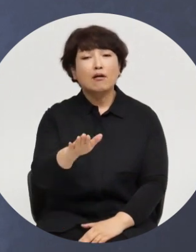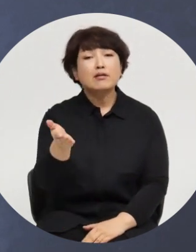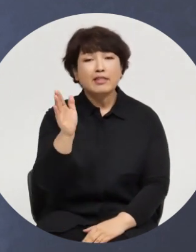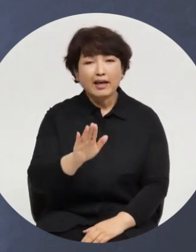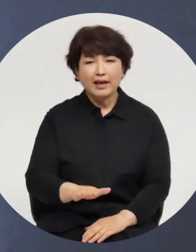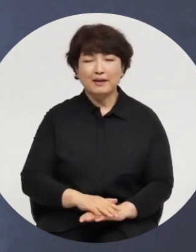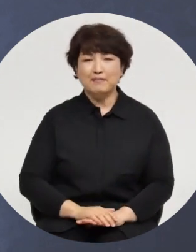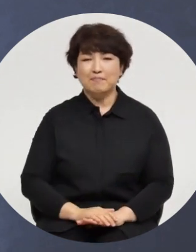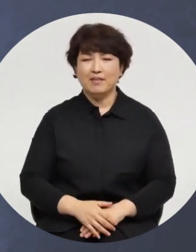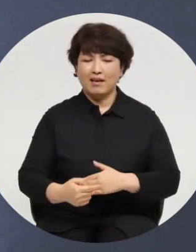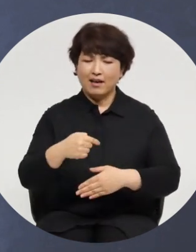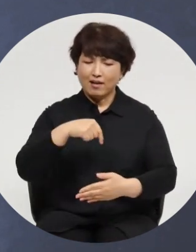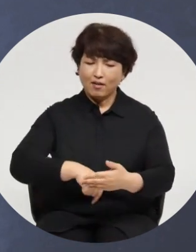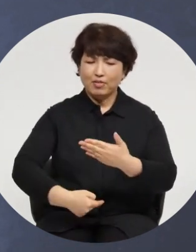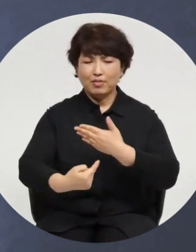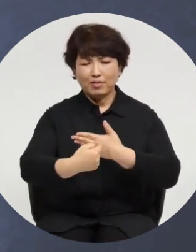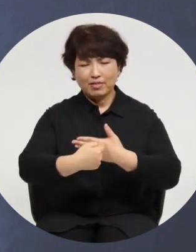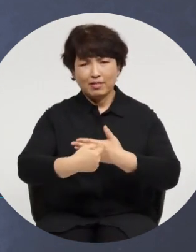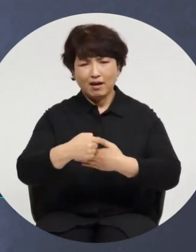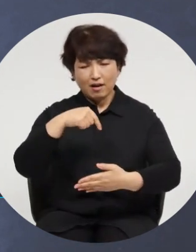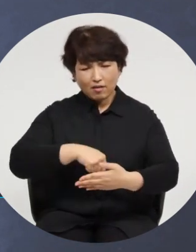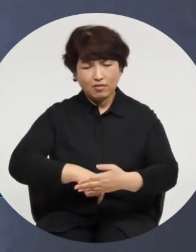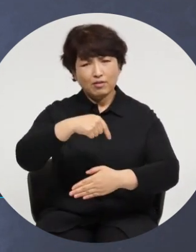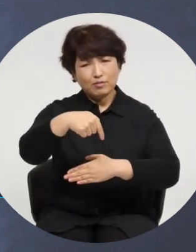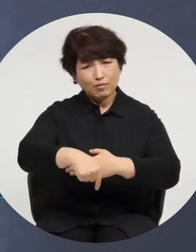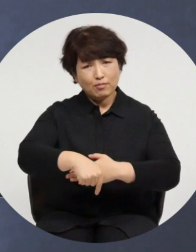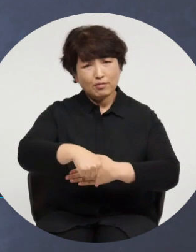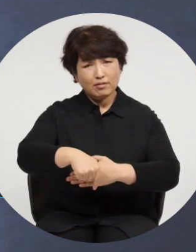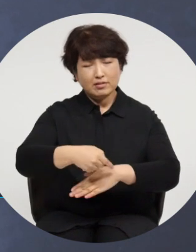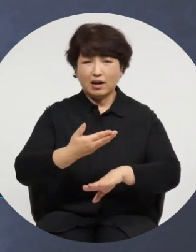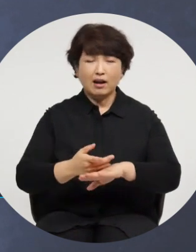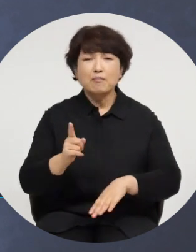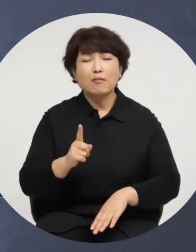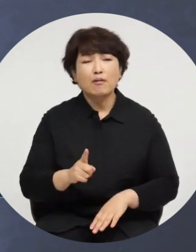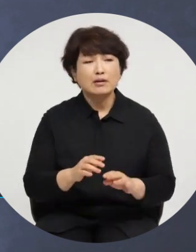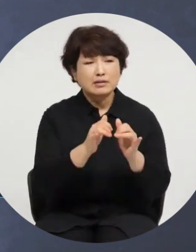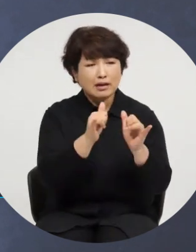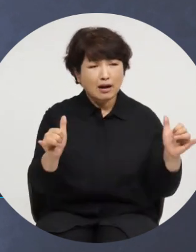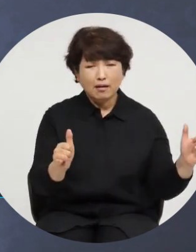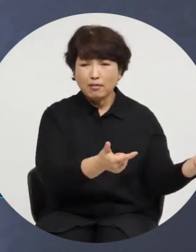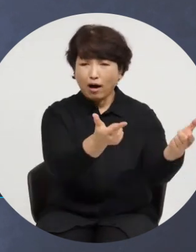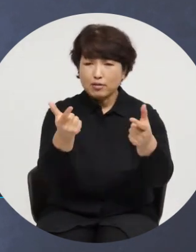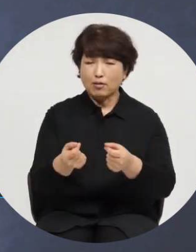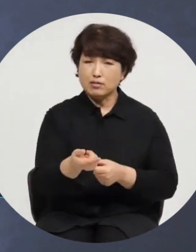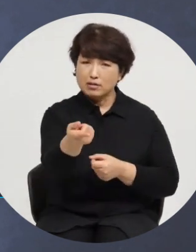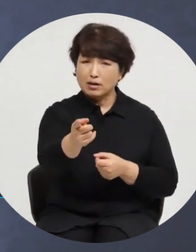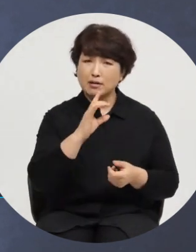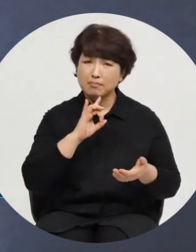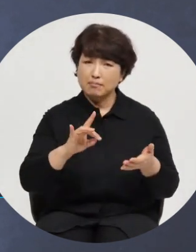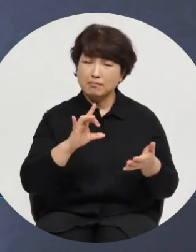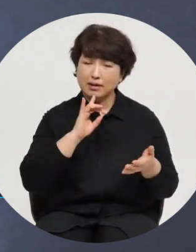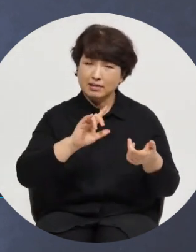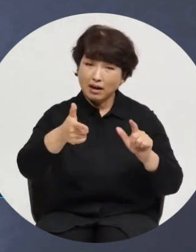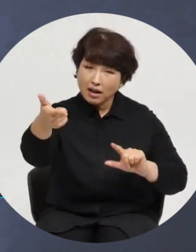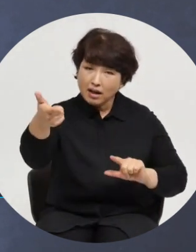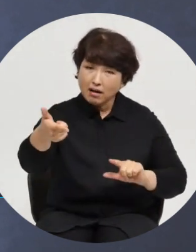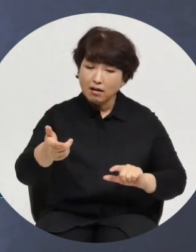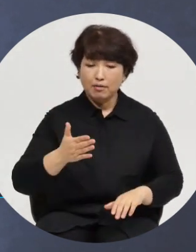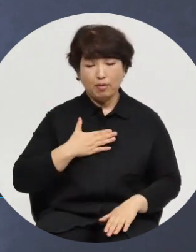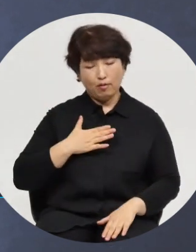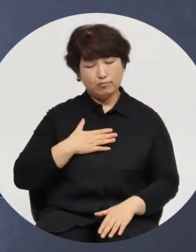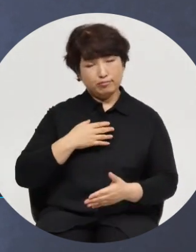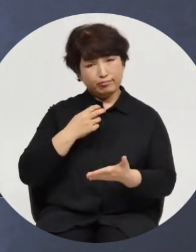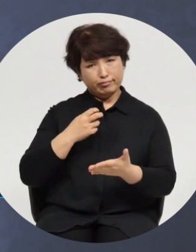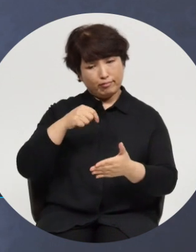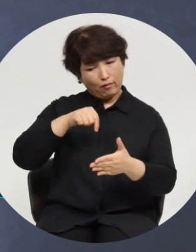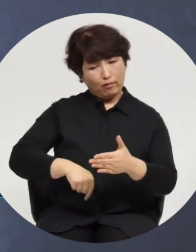아 그런데 겉과 속이 다르다 그게 무슨 말이에요 겉과 속이 다르다 사람 다 겉과 속이 다른 데